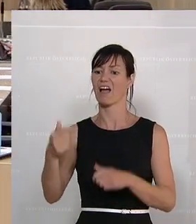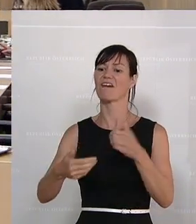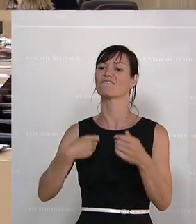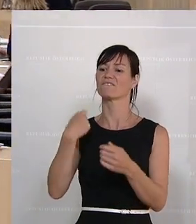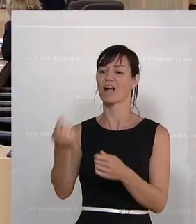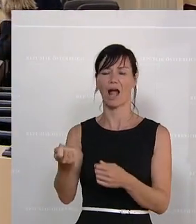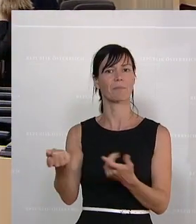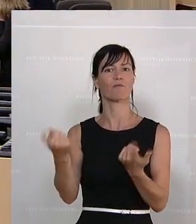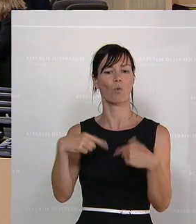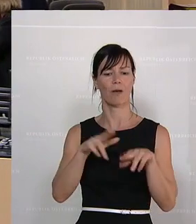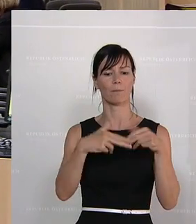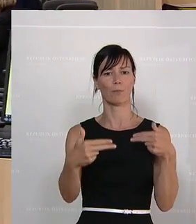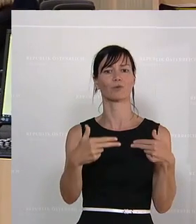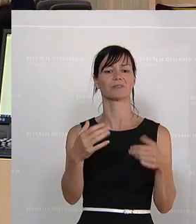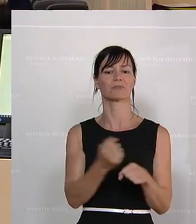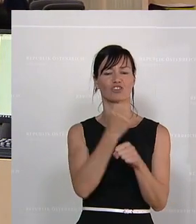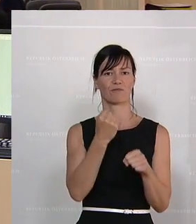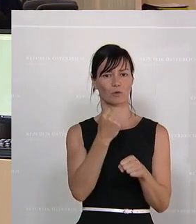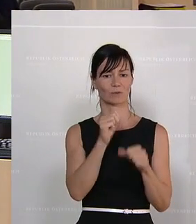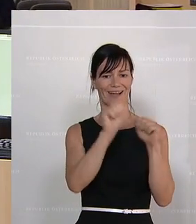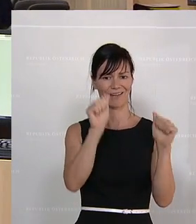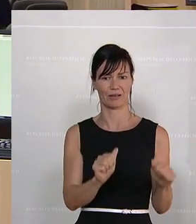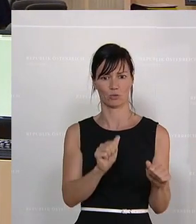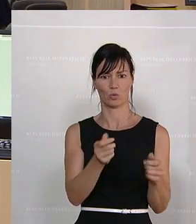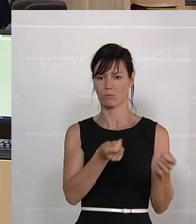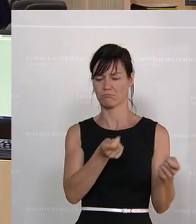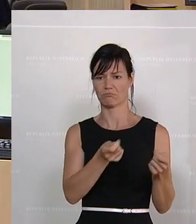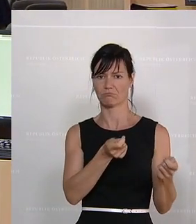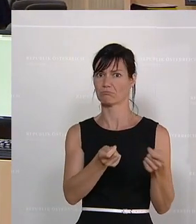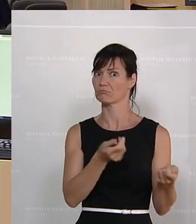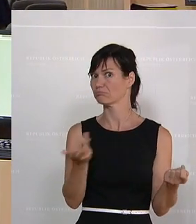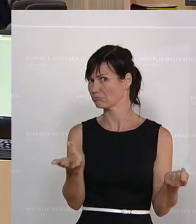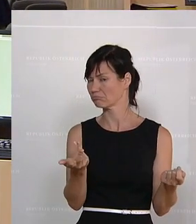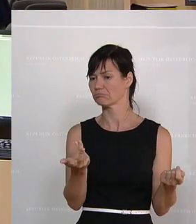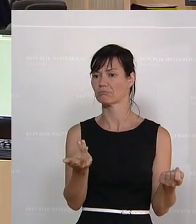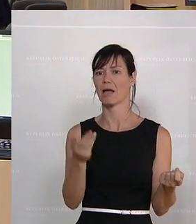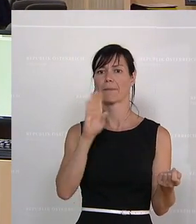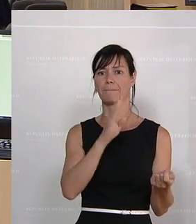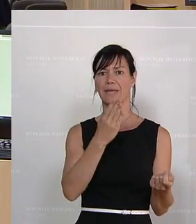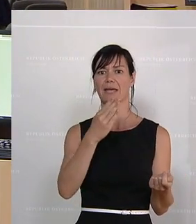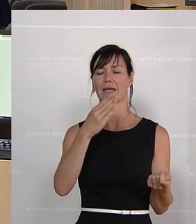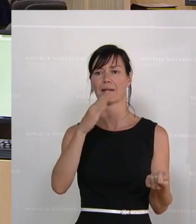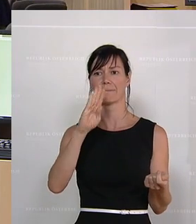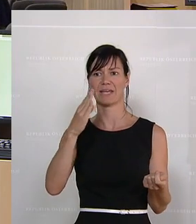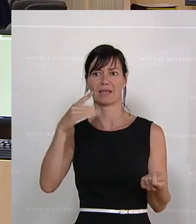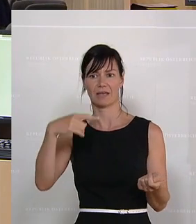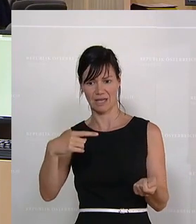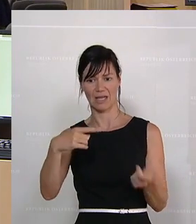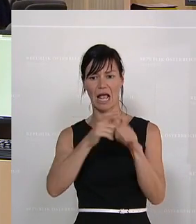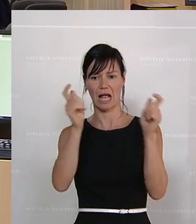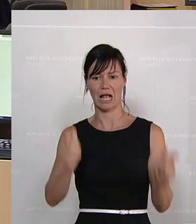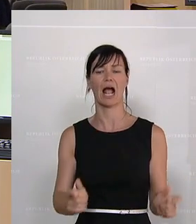die bundesbeschaffungsagentur es erfolgte ein abruf aus der bbg rahmenvereinbarung